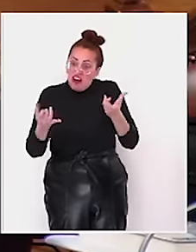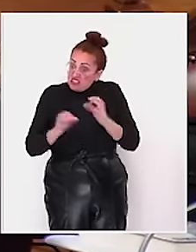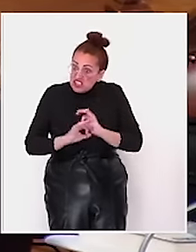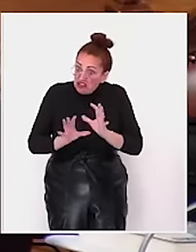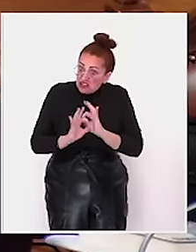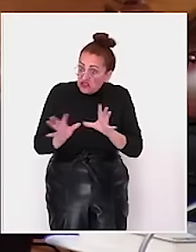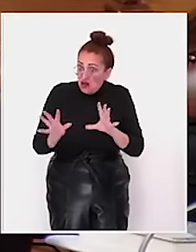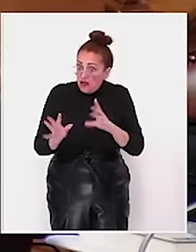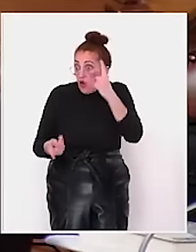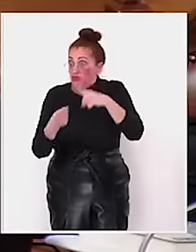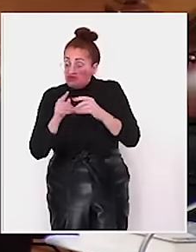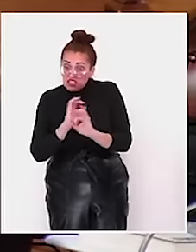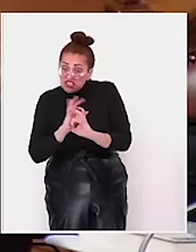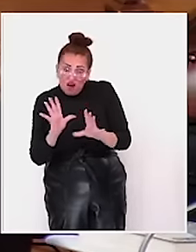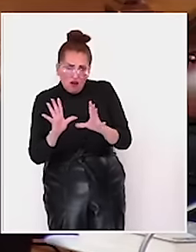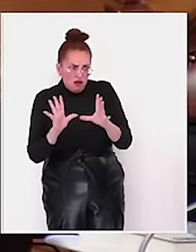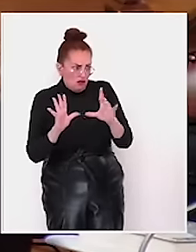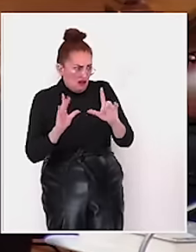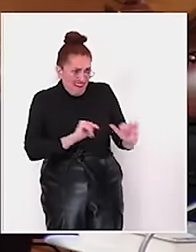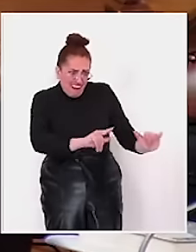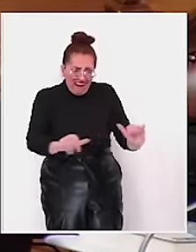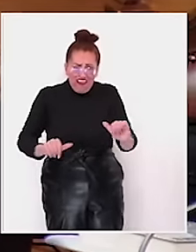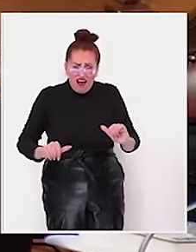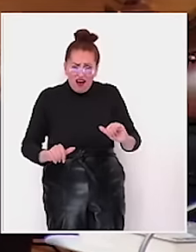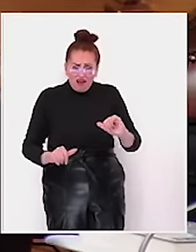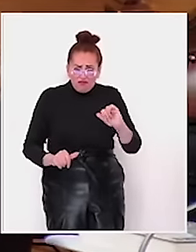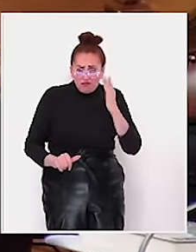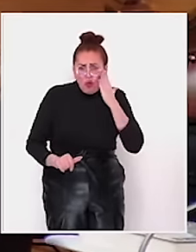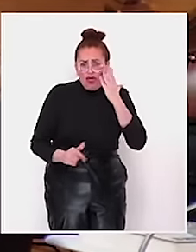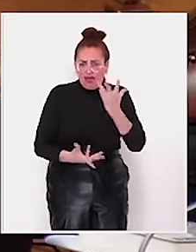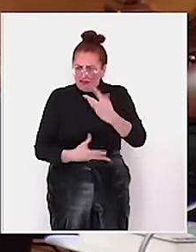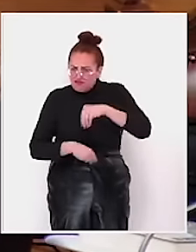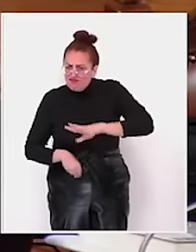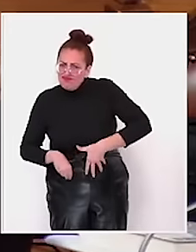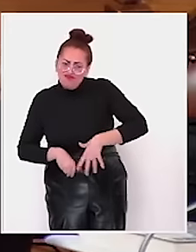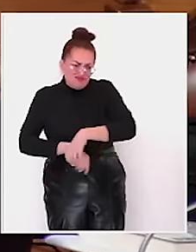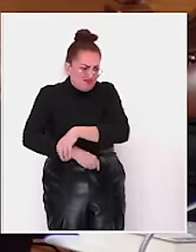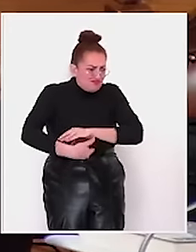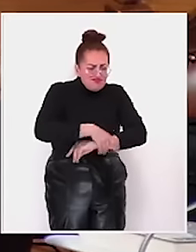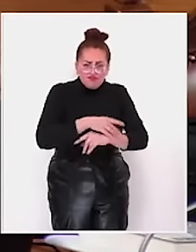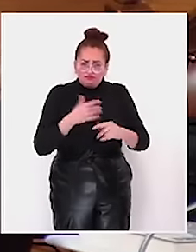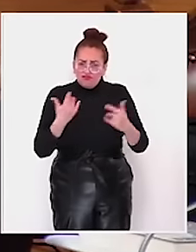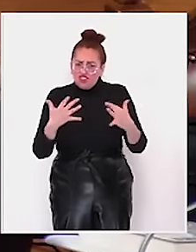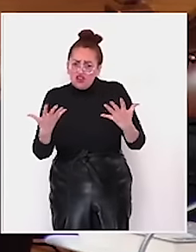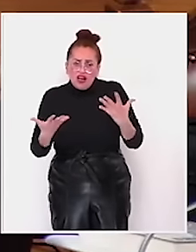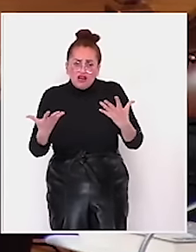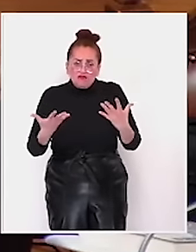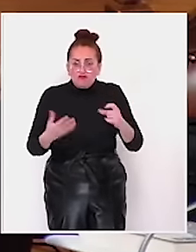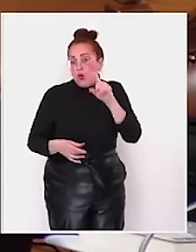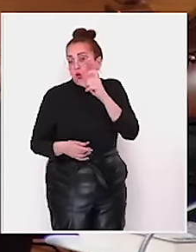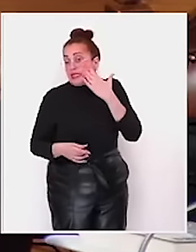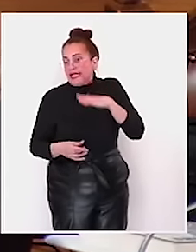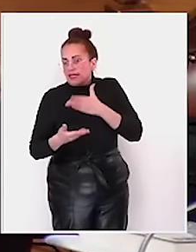cet objectif de construire avec des gens qui sont déjà organisés là-dessus, impliqués. Parce que la question de l'eau, bon, vous allez être rendu compte, ça fait partie de